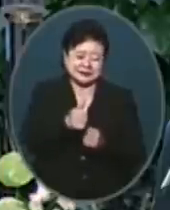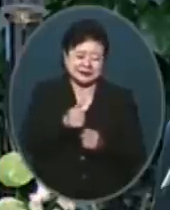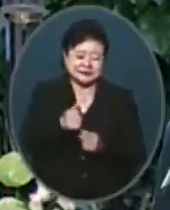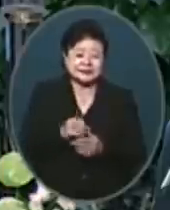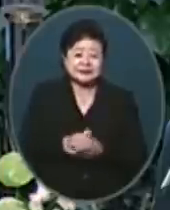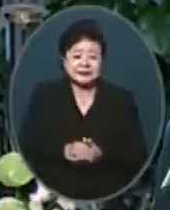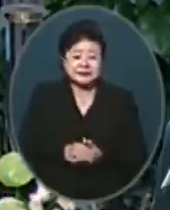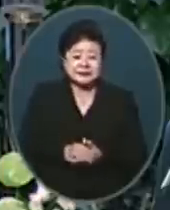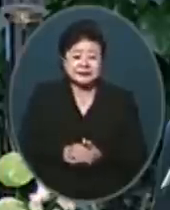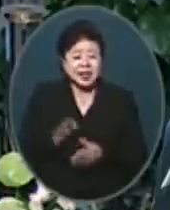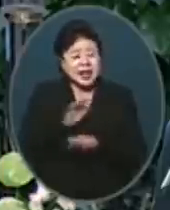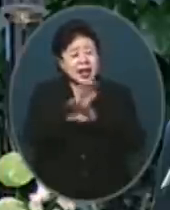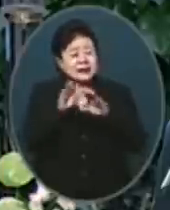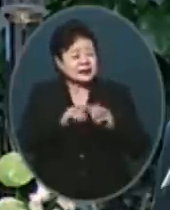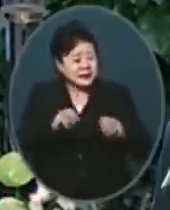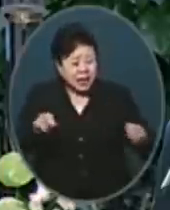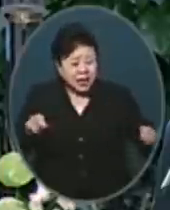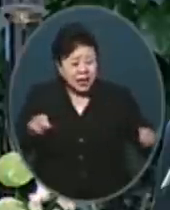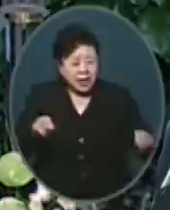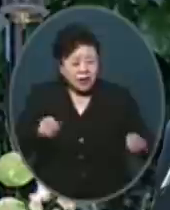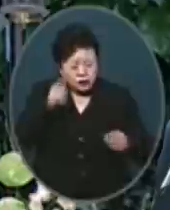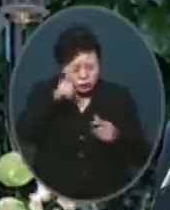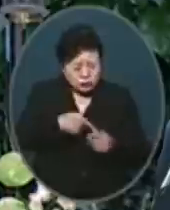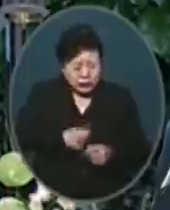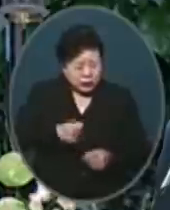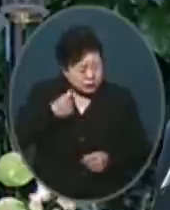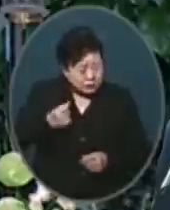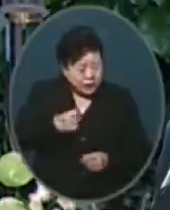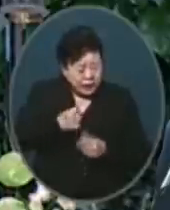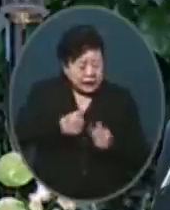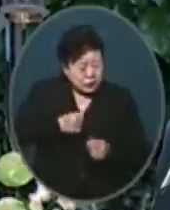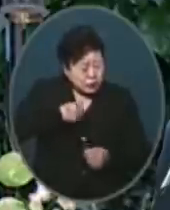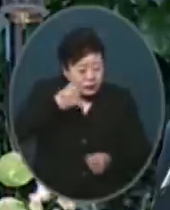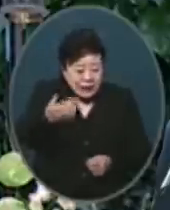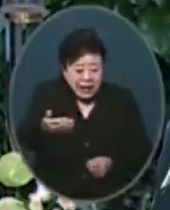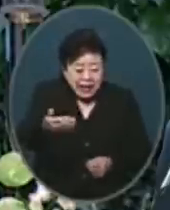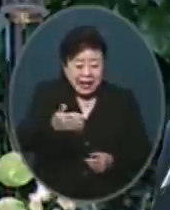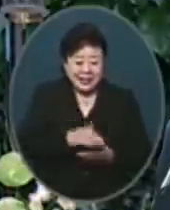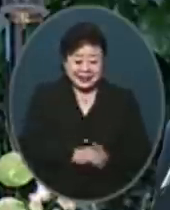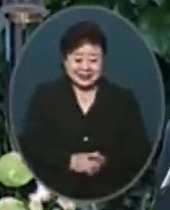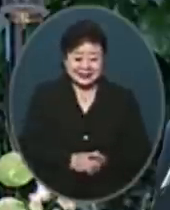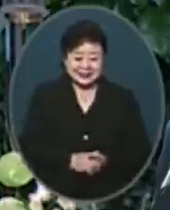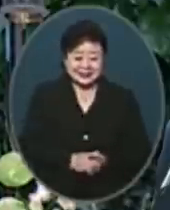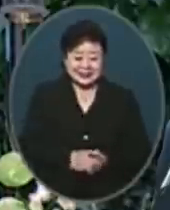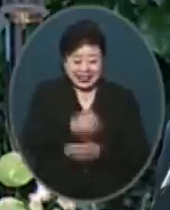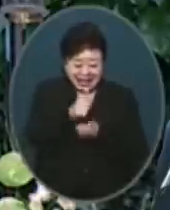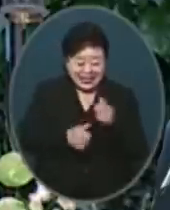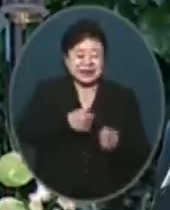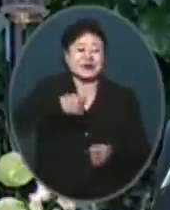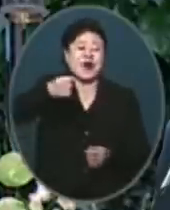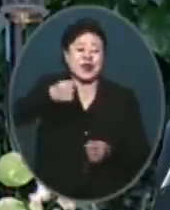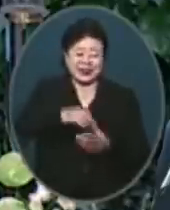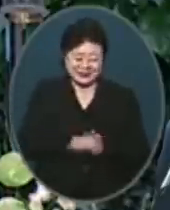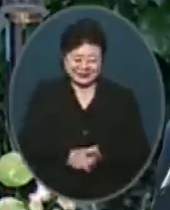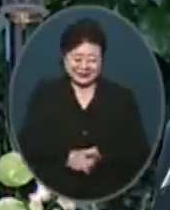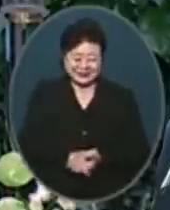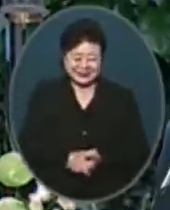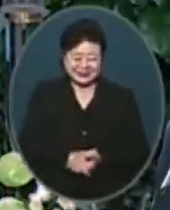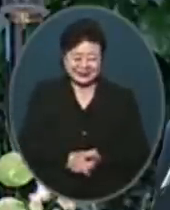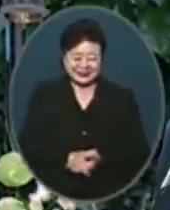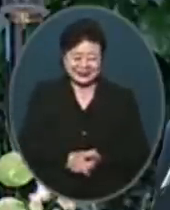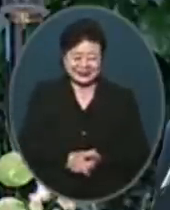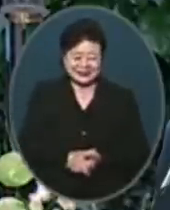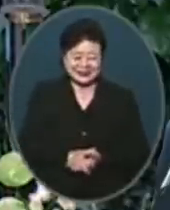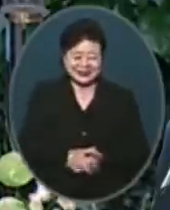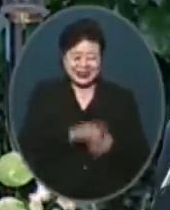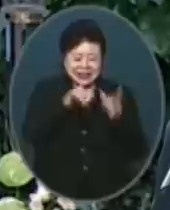하늘과 땅과 우주가 제 것입니까? 하나님 것입니까? 물론 하나님의 것이죠.